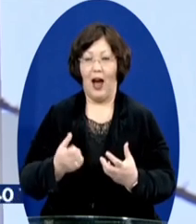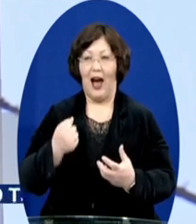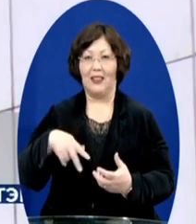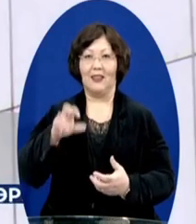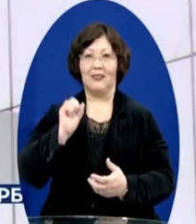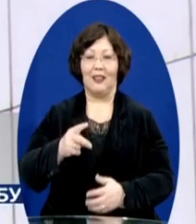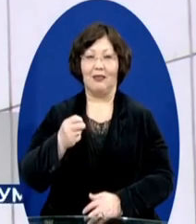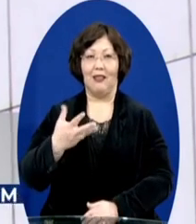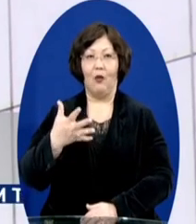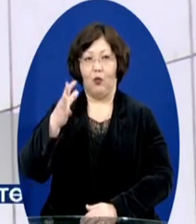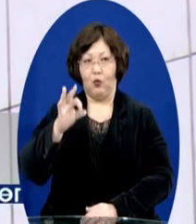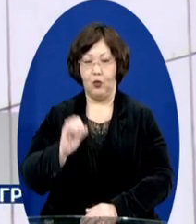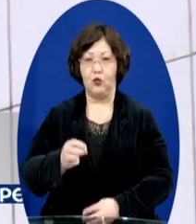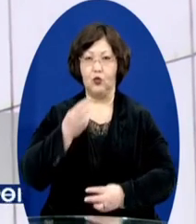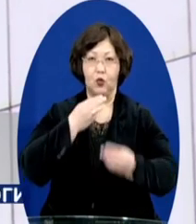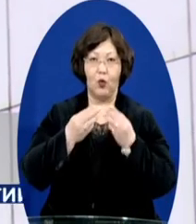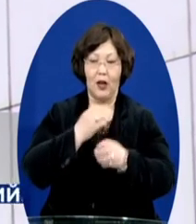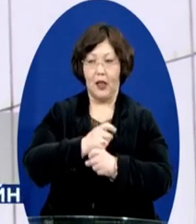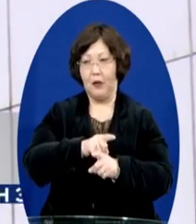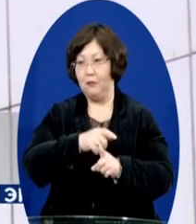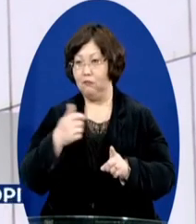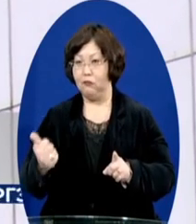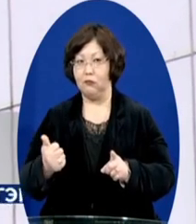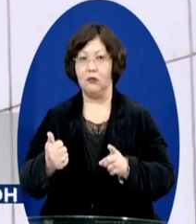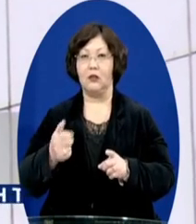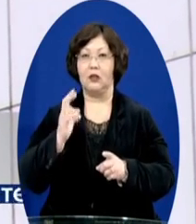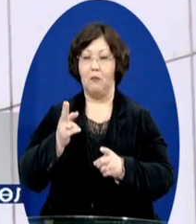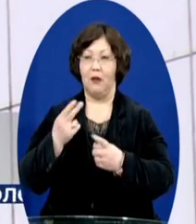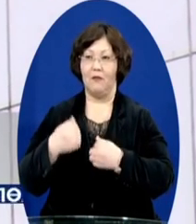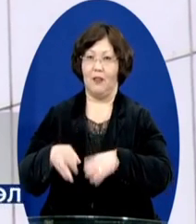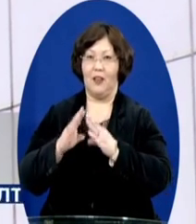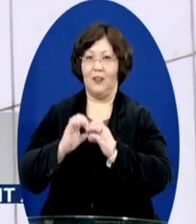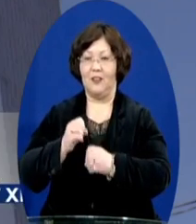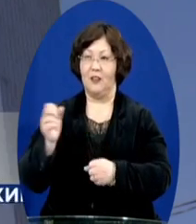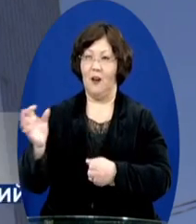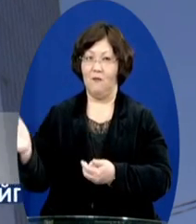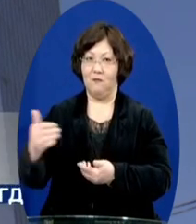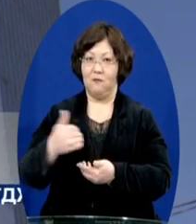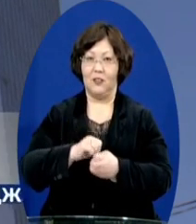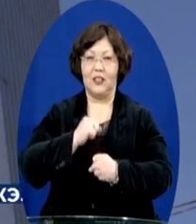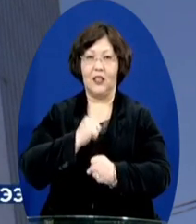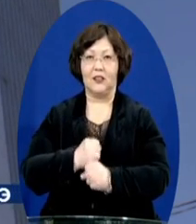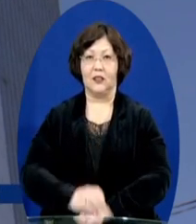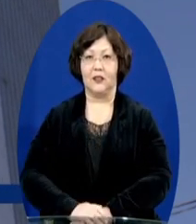Тиймээс шүүхийн хажуугаар тусгай зориултын чиг үүрэг бүхий компани байгуулахаар төлөвлөж байгаа гэлээ.